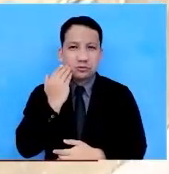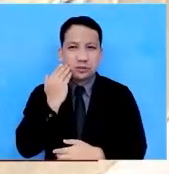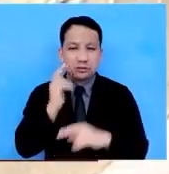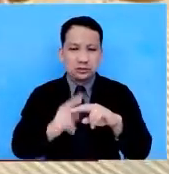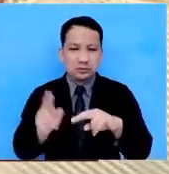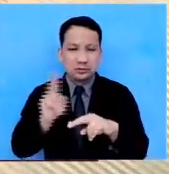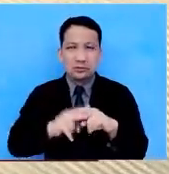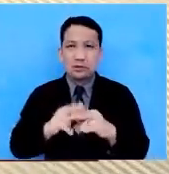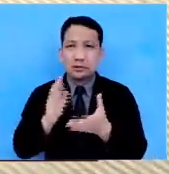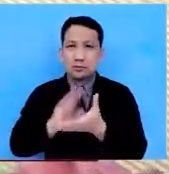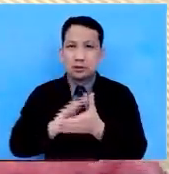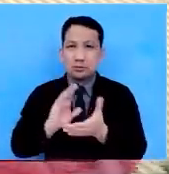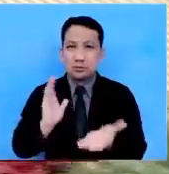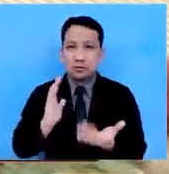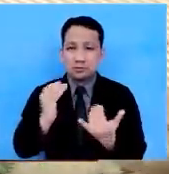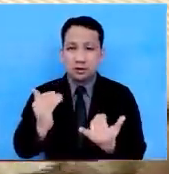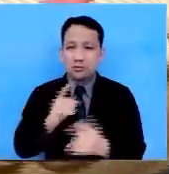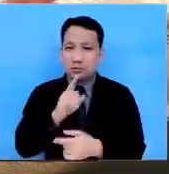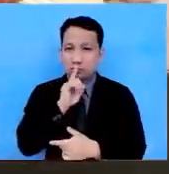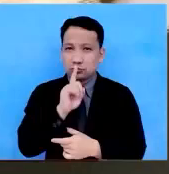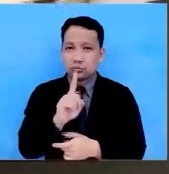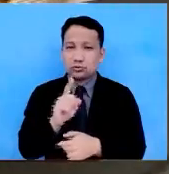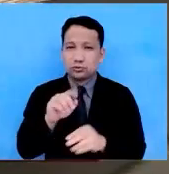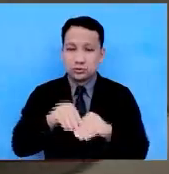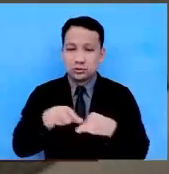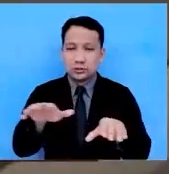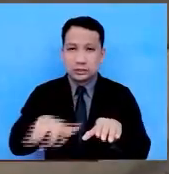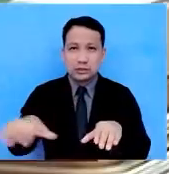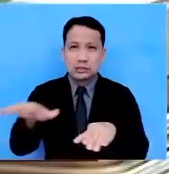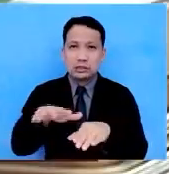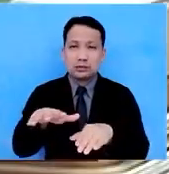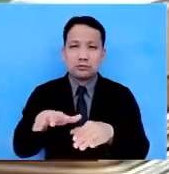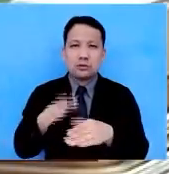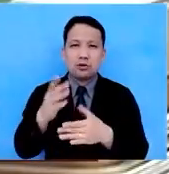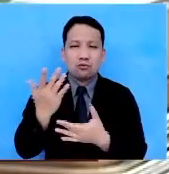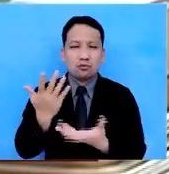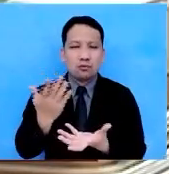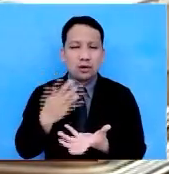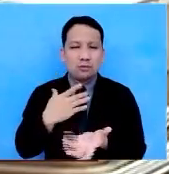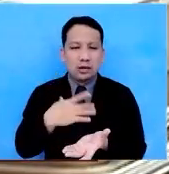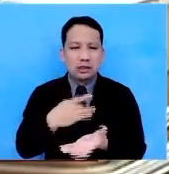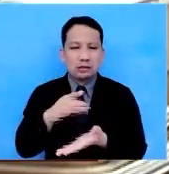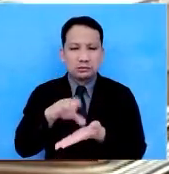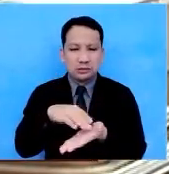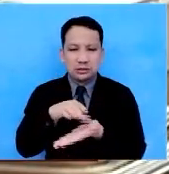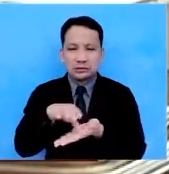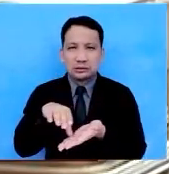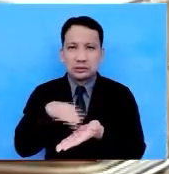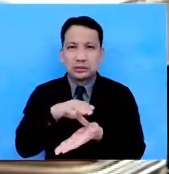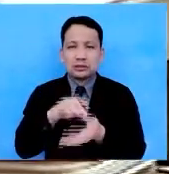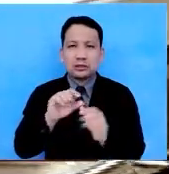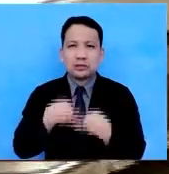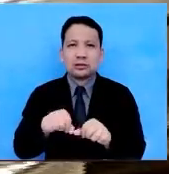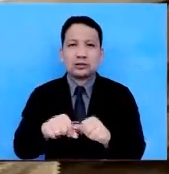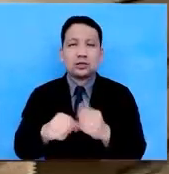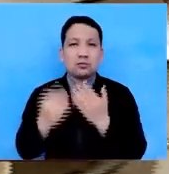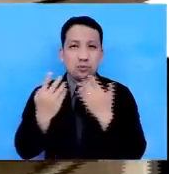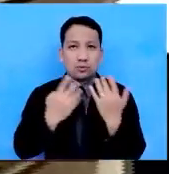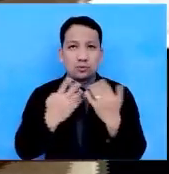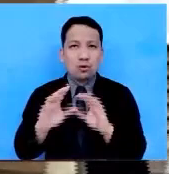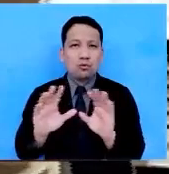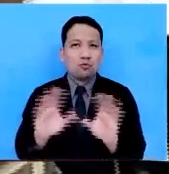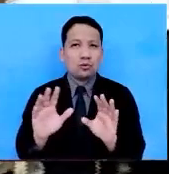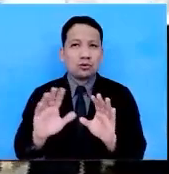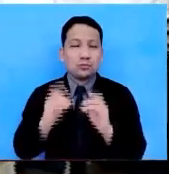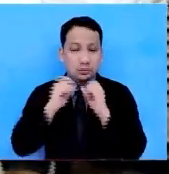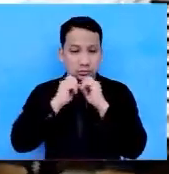presyo na siguradong makakaapekto sa mga mahihilig sa cake at pastries. Sa mga magbe-birthday dyan, huwag na kayong magulat kung